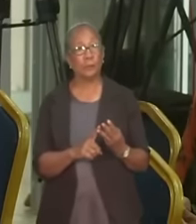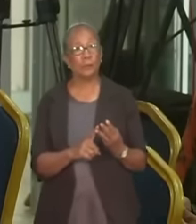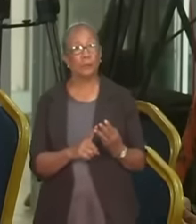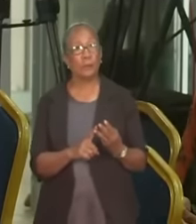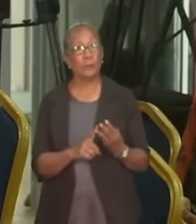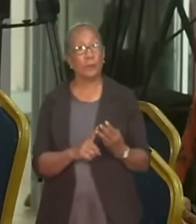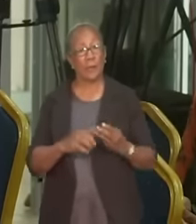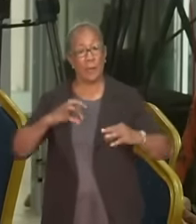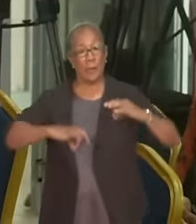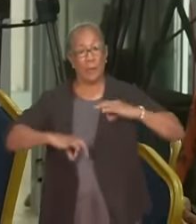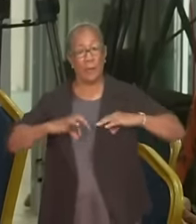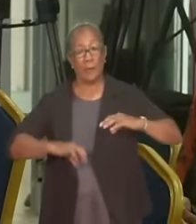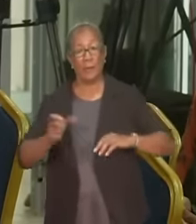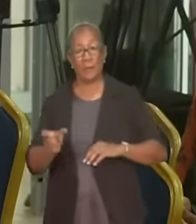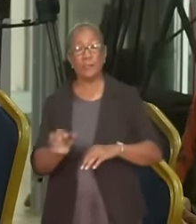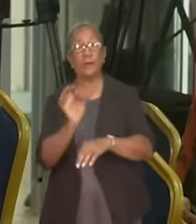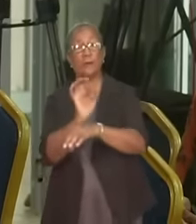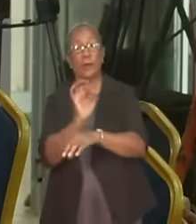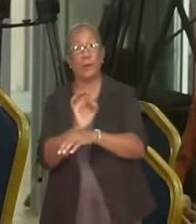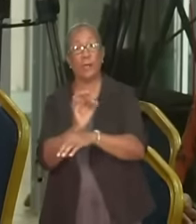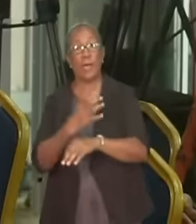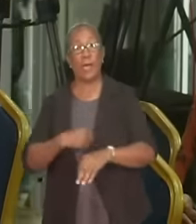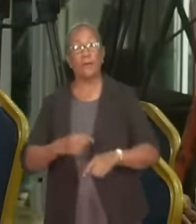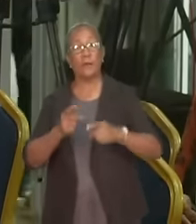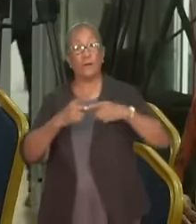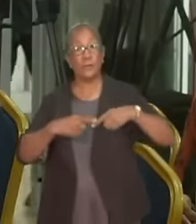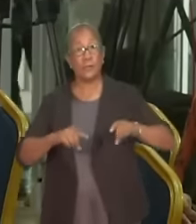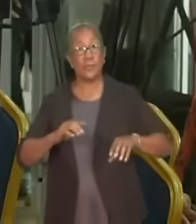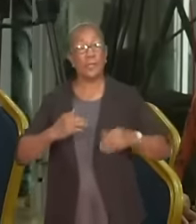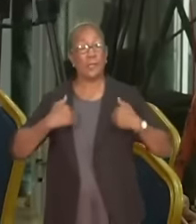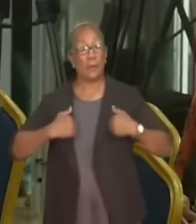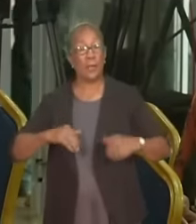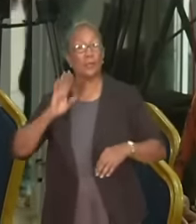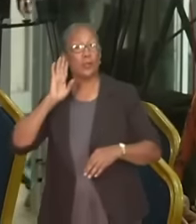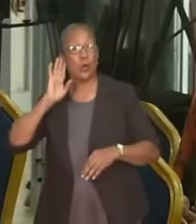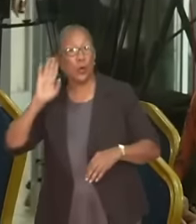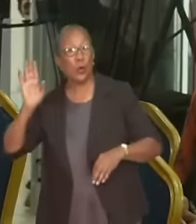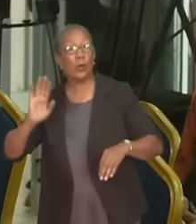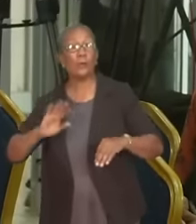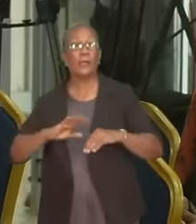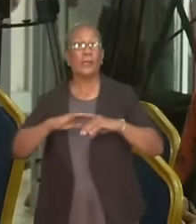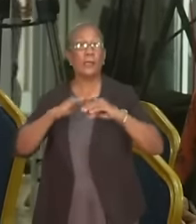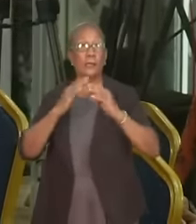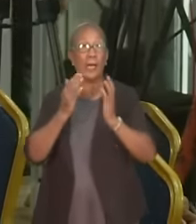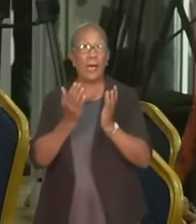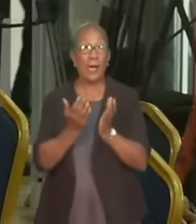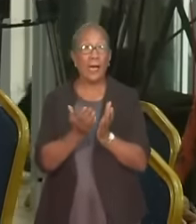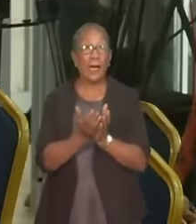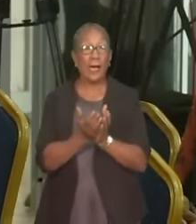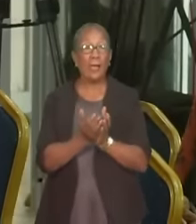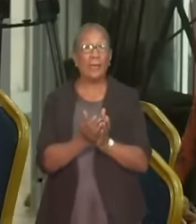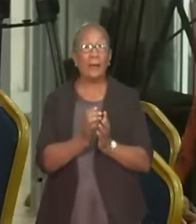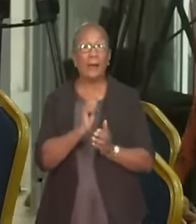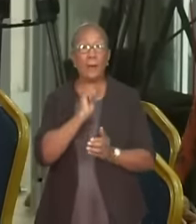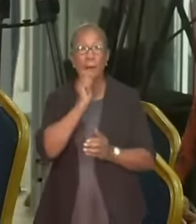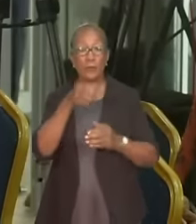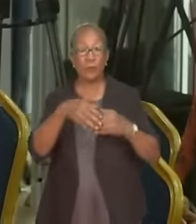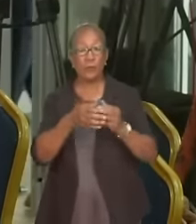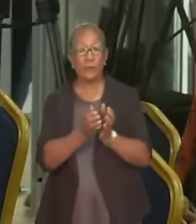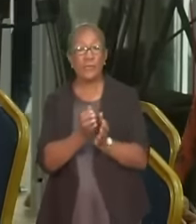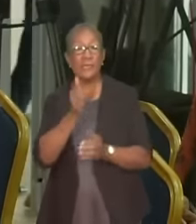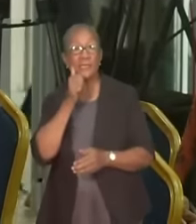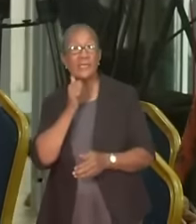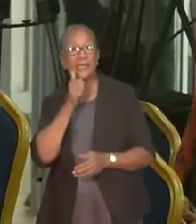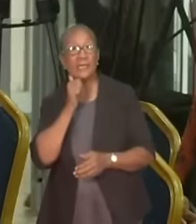kijken. Minister Onderwijs, ik heb van verschillende mensen gehoord, naar aanleiding van de persconferentie gisteren, dat toch